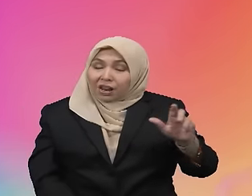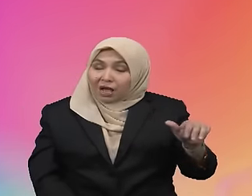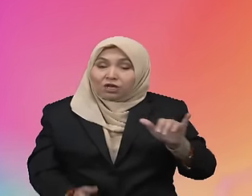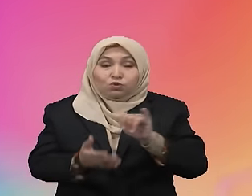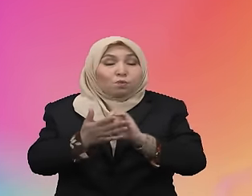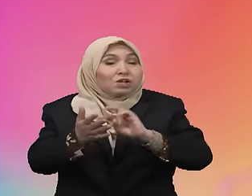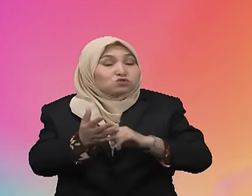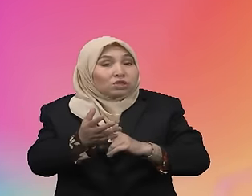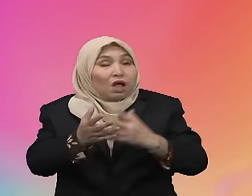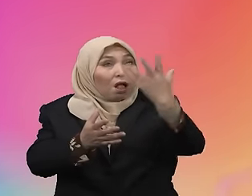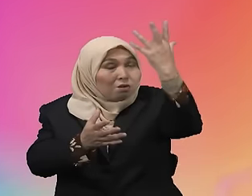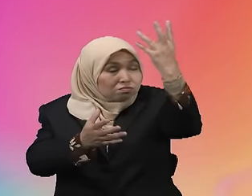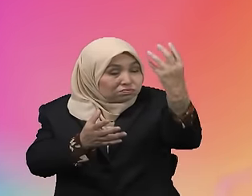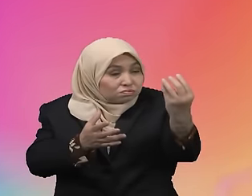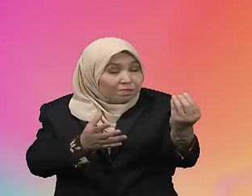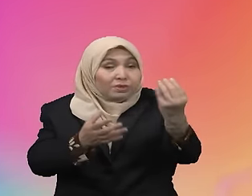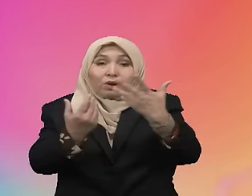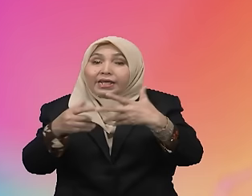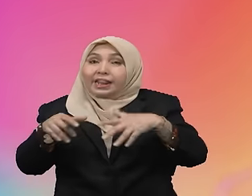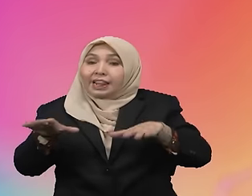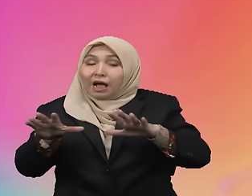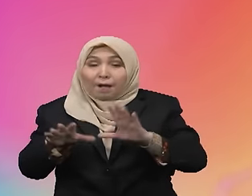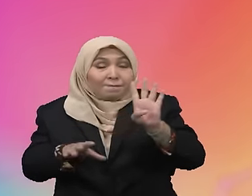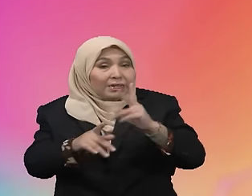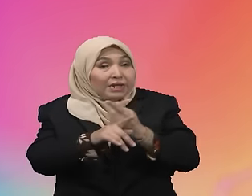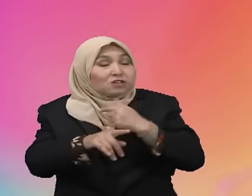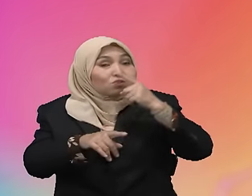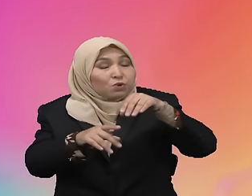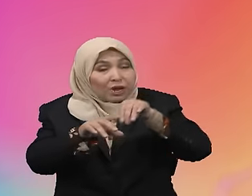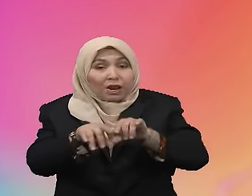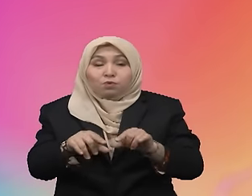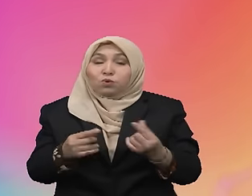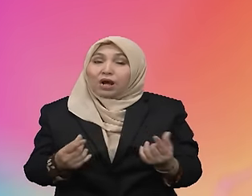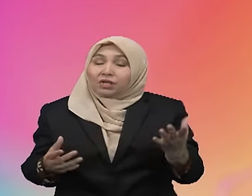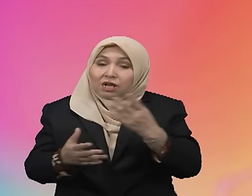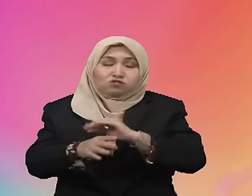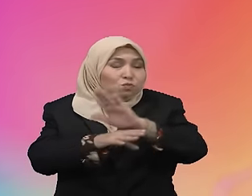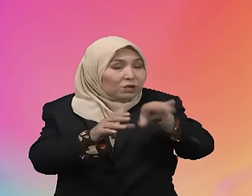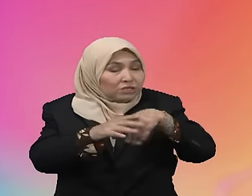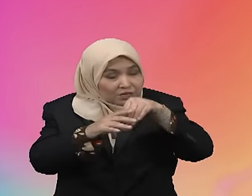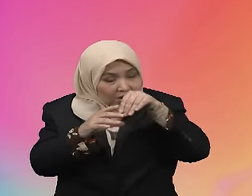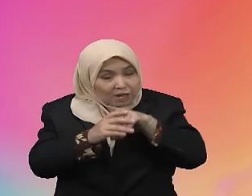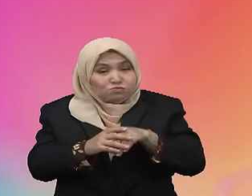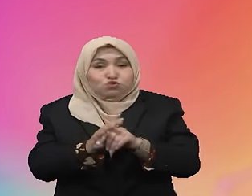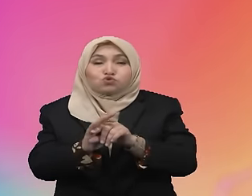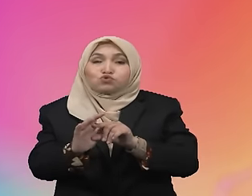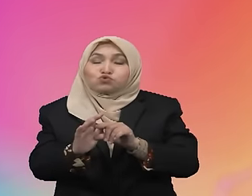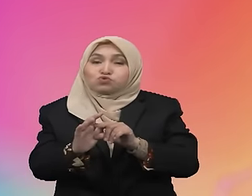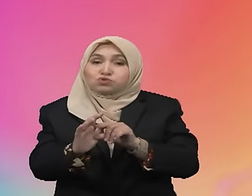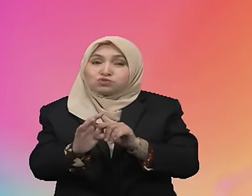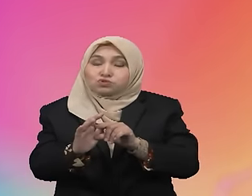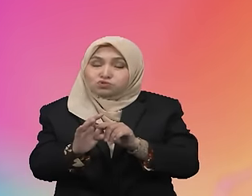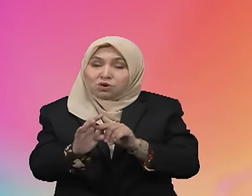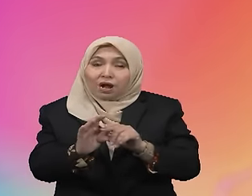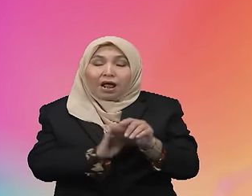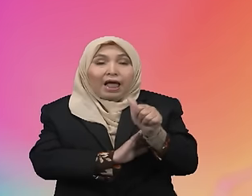itu maksudnya terbenam ataupun hilang. 4 kali saja disebut dalam Al-Quran dan semuanya muncul di dalam apa?